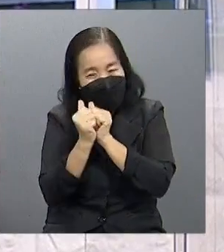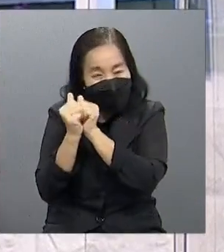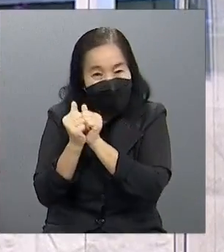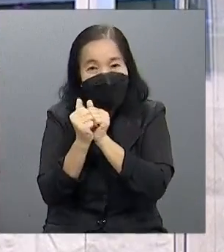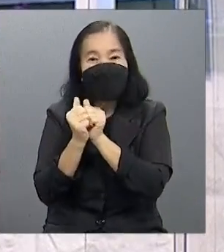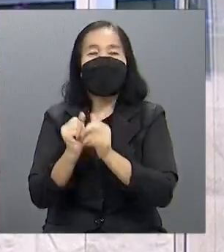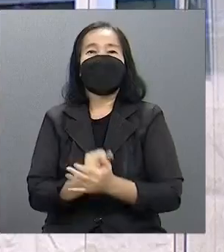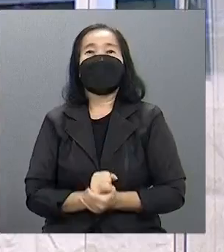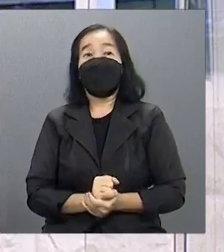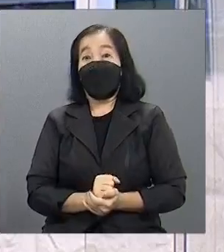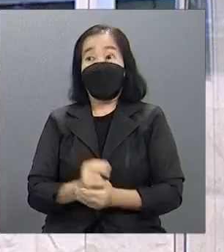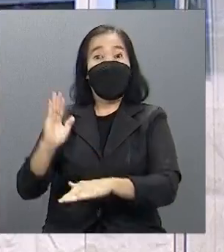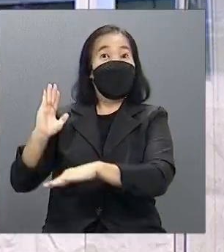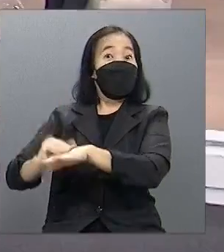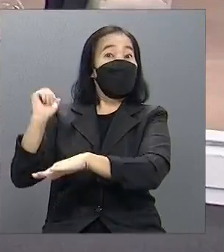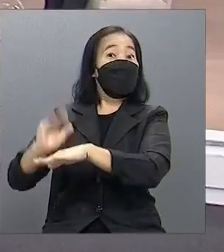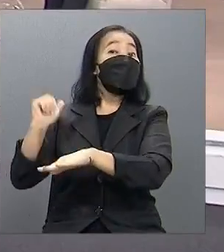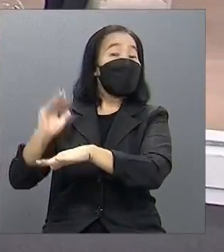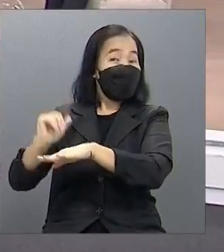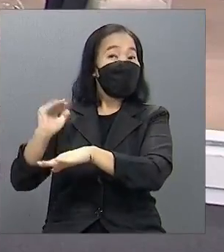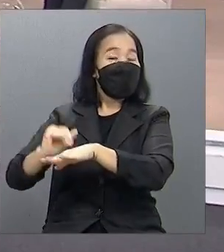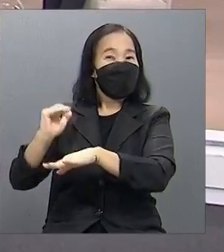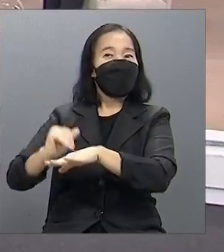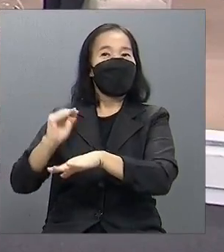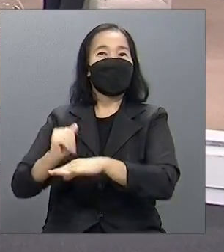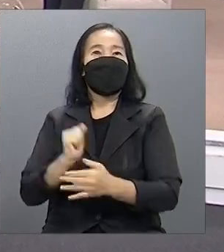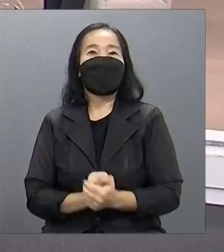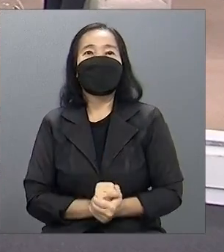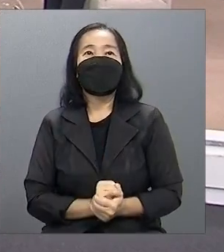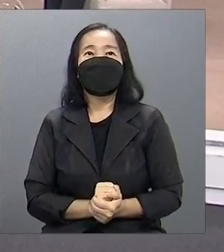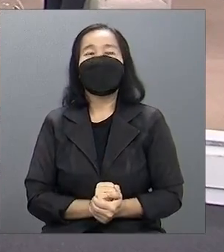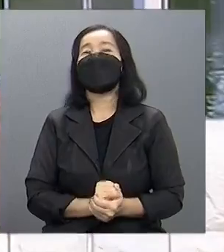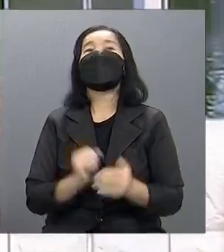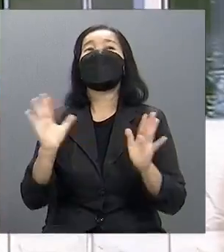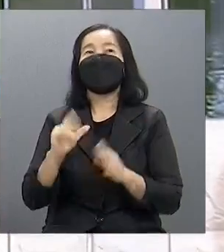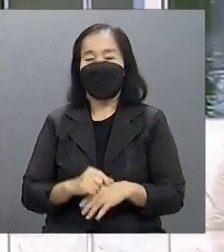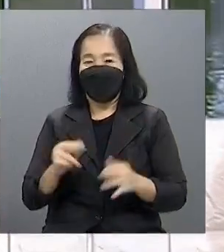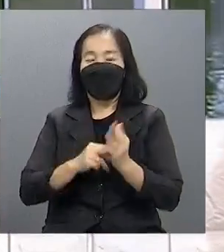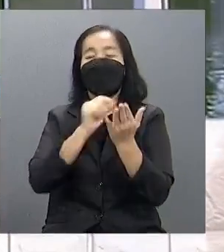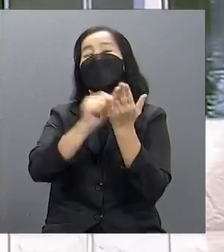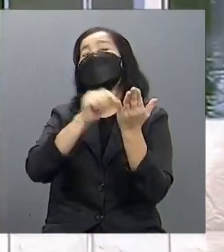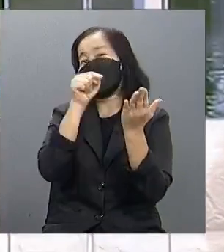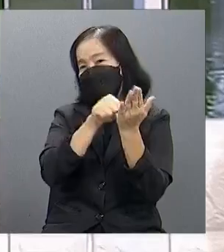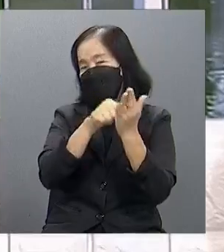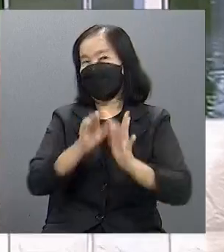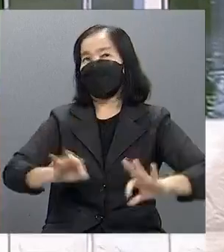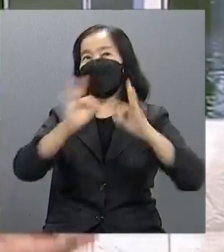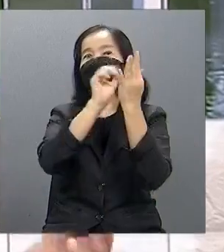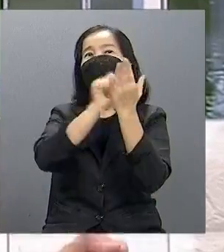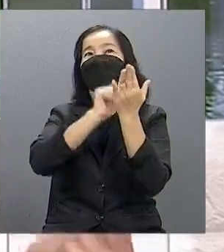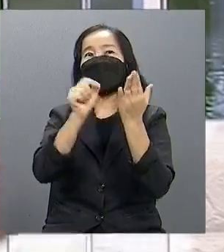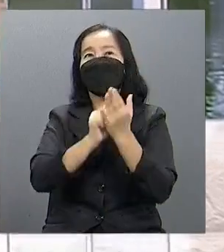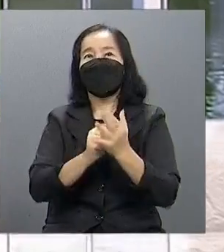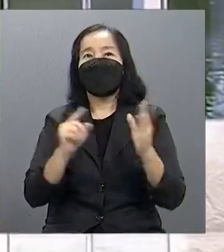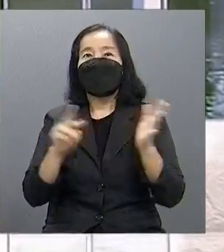าจารย ์ทั้งนั้นจริงๆแล้วมันคือในการทำงานมันเป็นทีมเวิร์คค่ะเราต้องจับมือแล้วก็พาให้